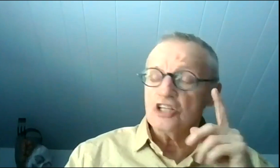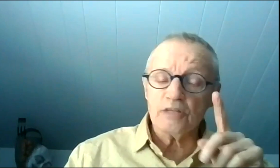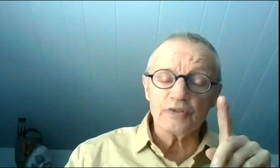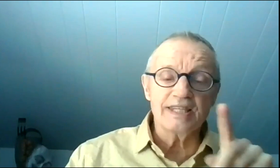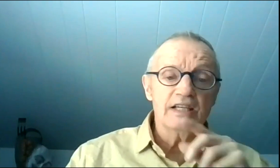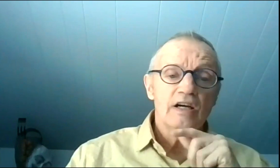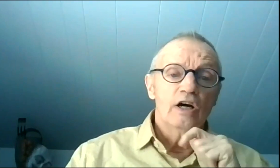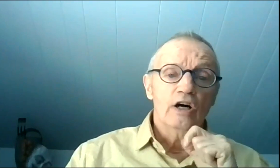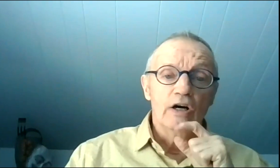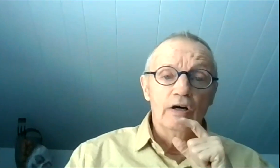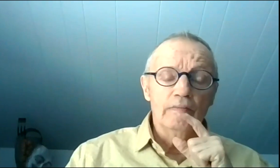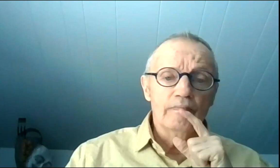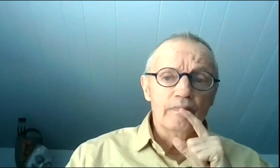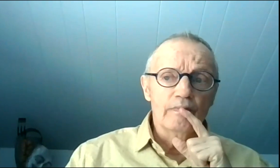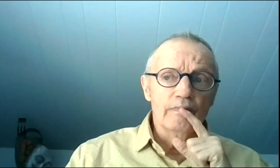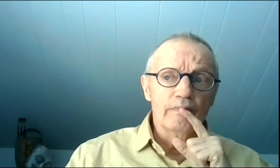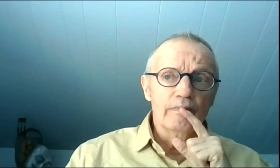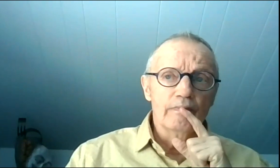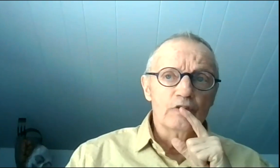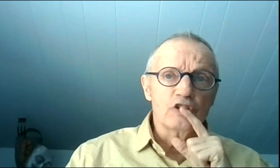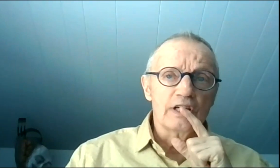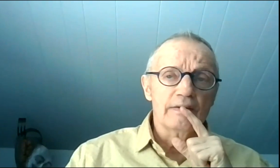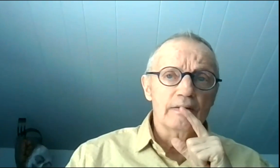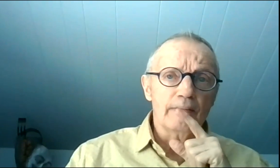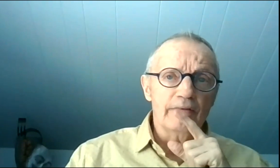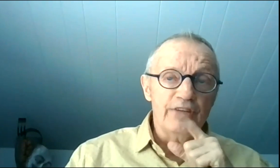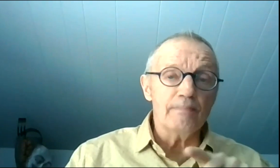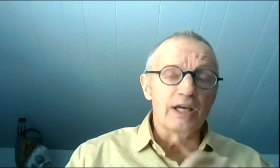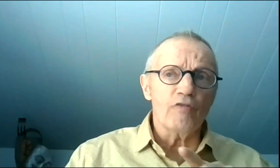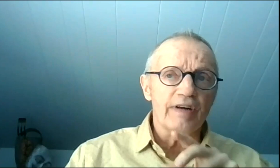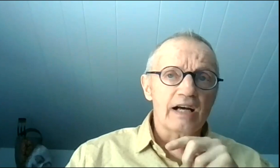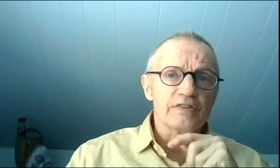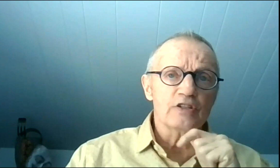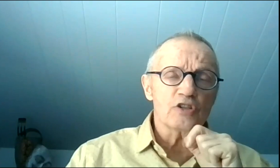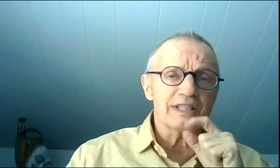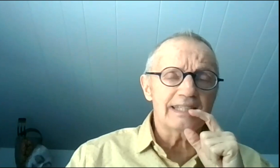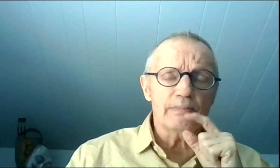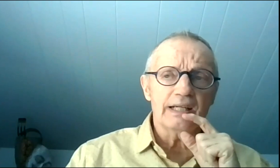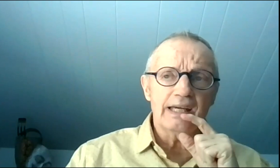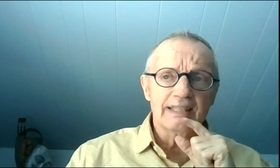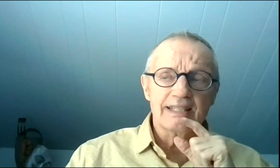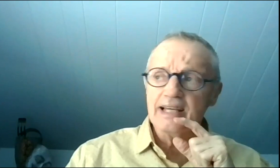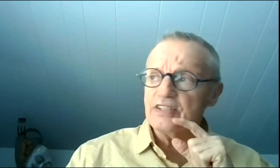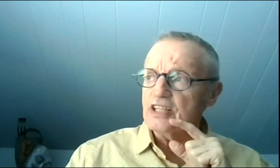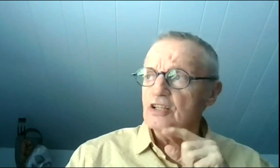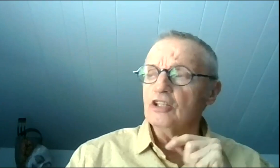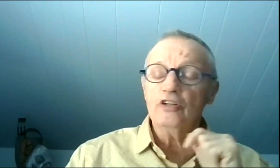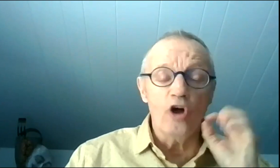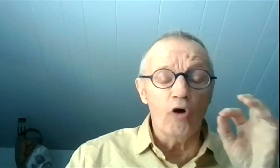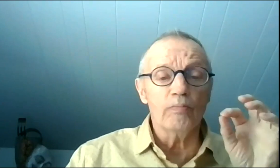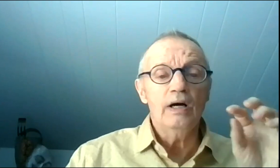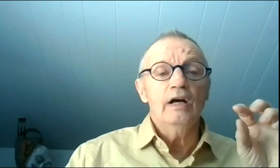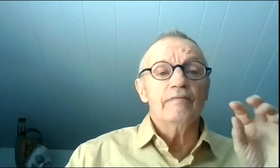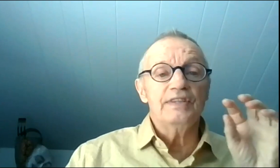invité. Et juste pour dire, je donne, via mes conférences, une chose qui est tellement intéressante, c'est que